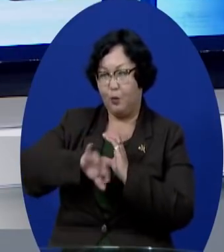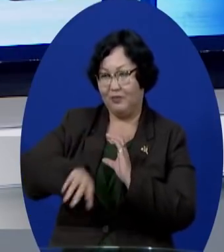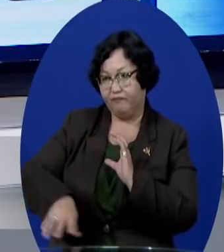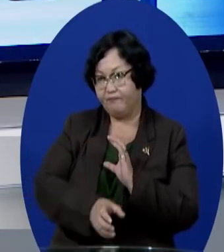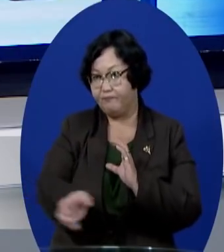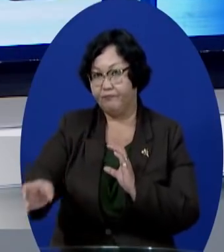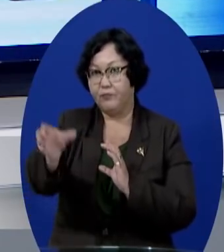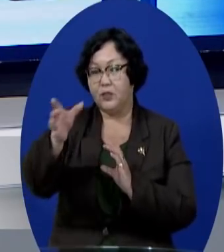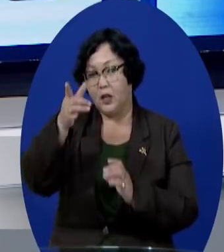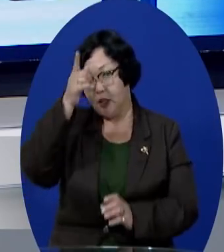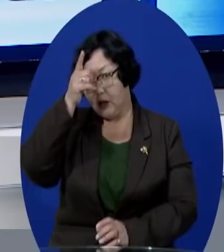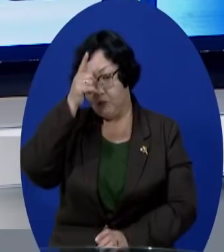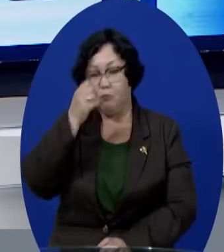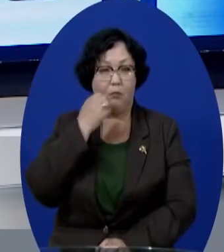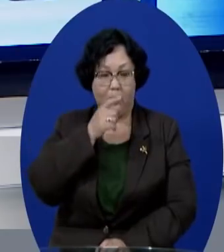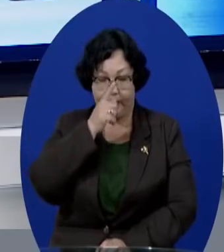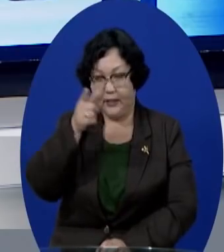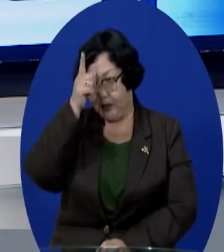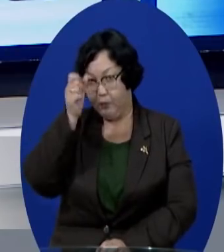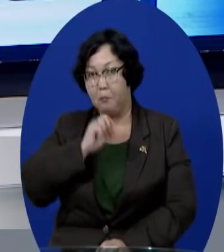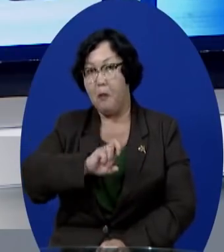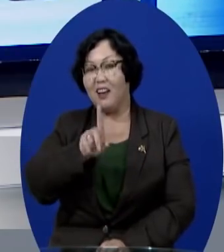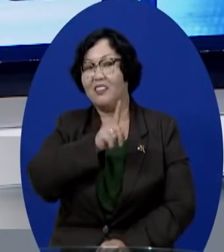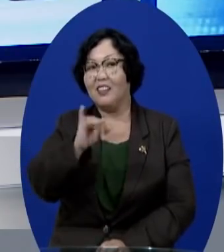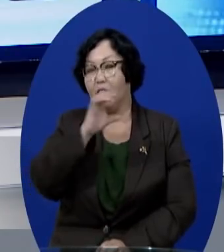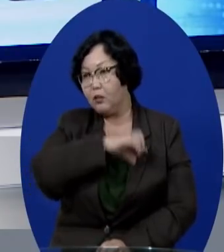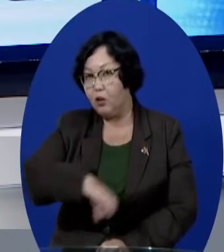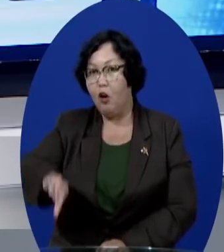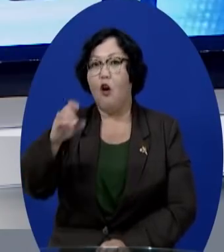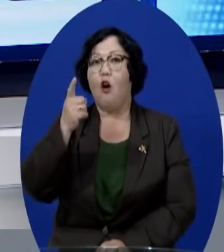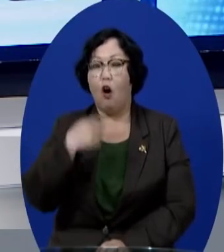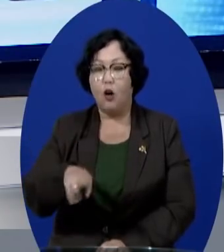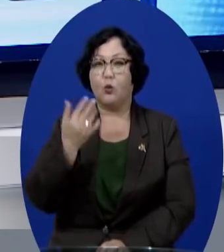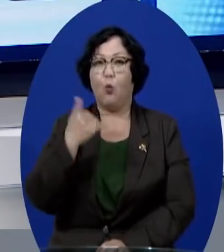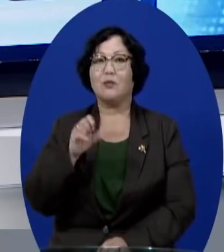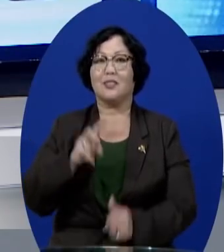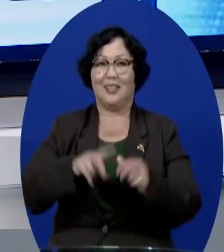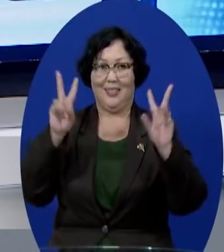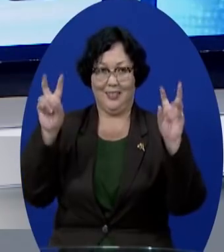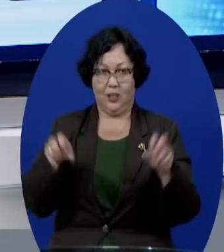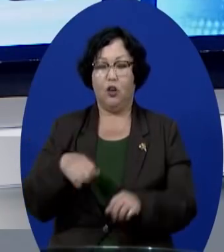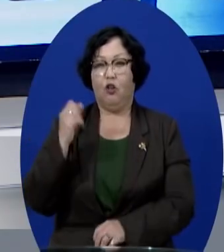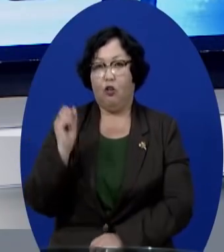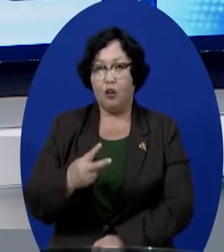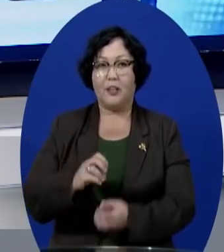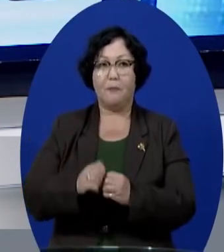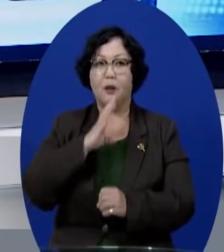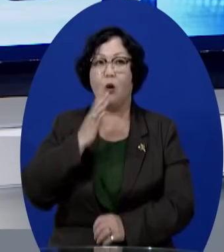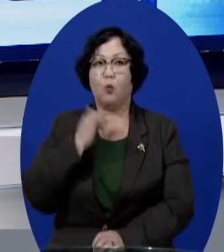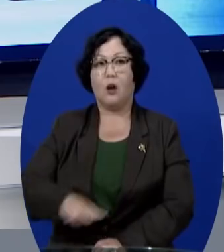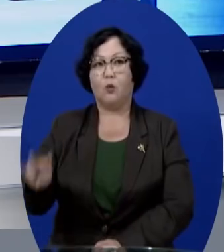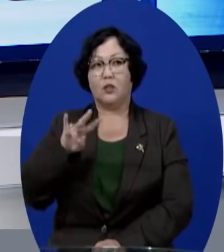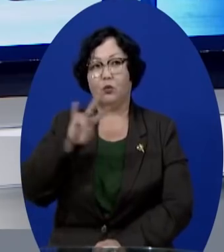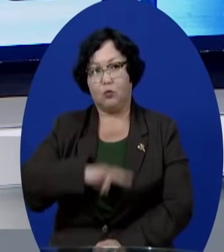руу байгалийн хий нийлүүлэх хойд урсгал хоёр хийн хоолойг тавьж дуусгахаар Украиныг орхин гарах нэ гэдэг Европын улс